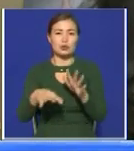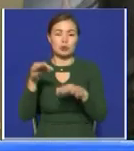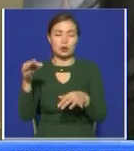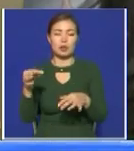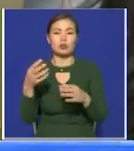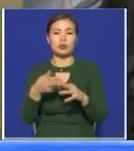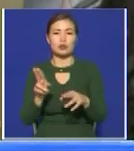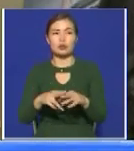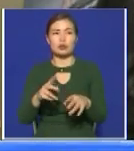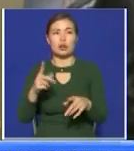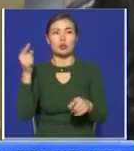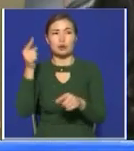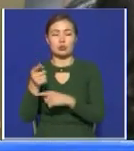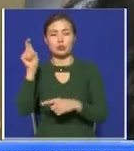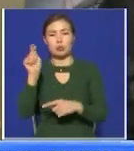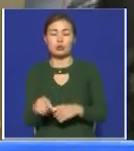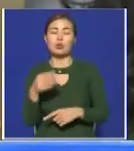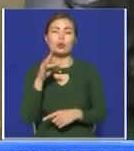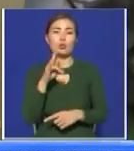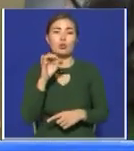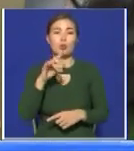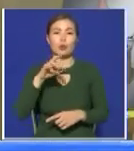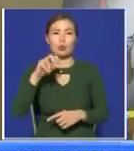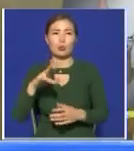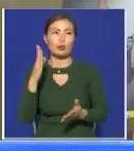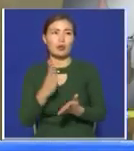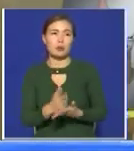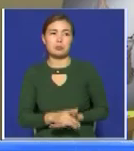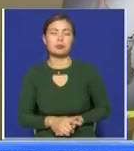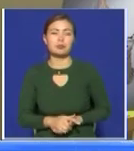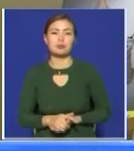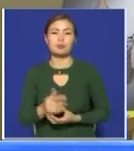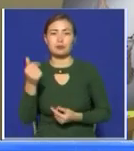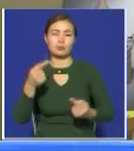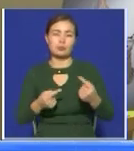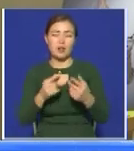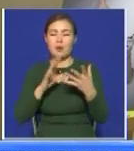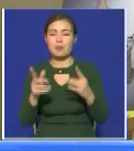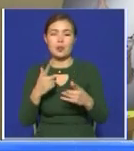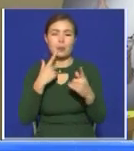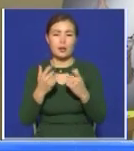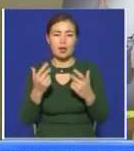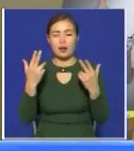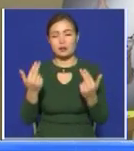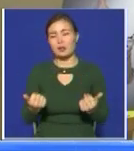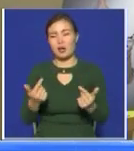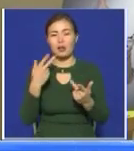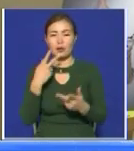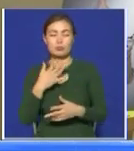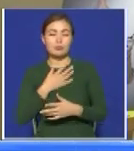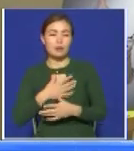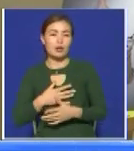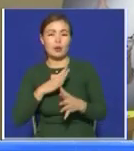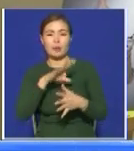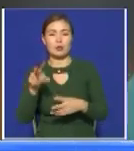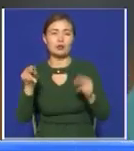қатарында Жылойдан келген Нұргүл Жұмағалиева бар. Қарсыластардың бәрі мықты. Көңілім толды, әділ қазылар өте